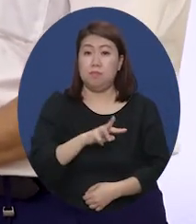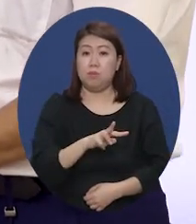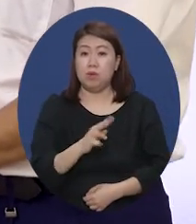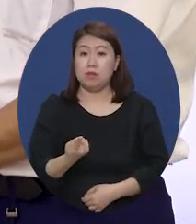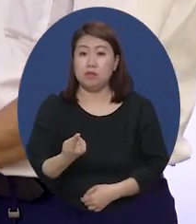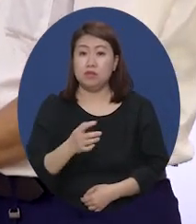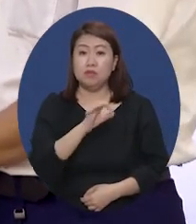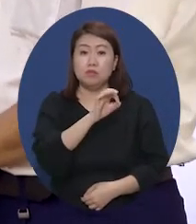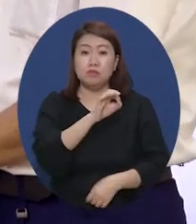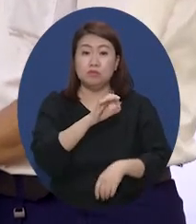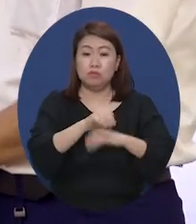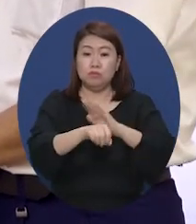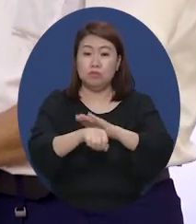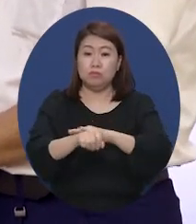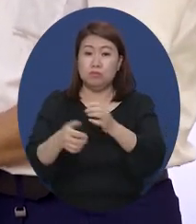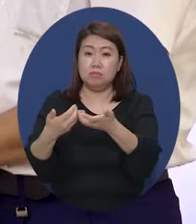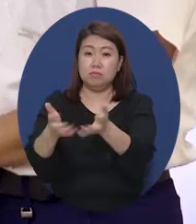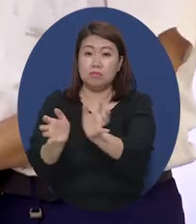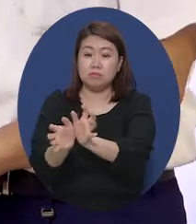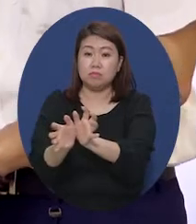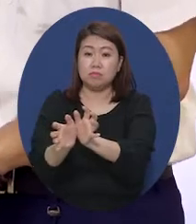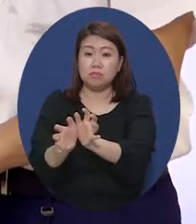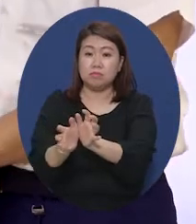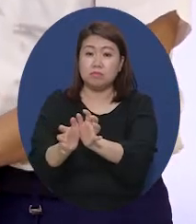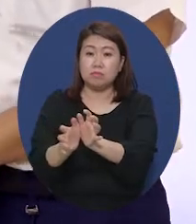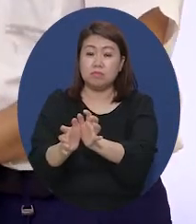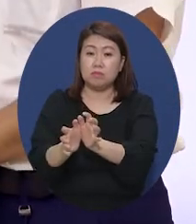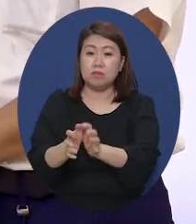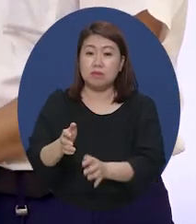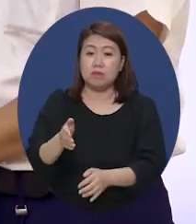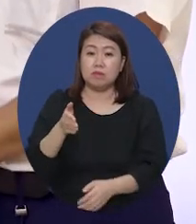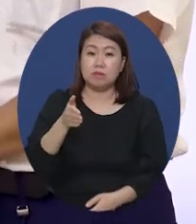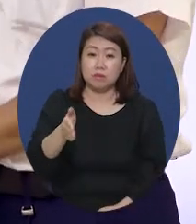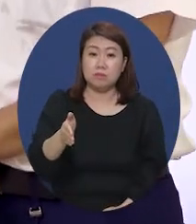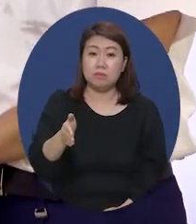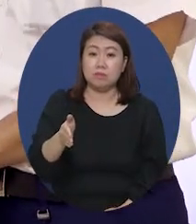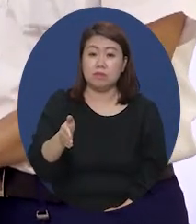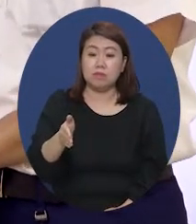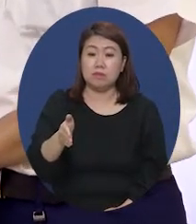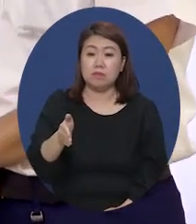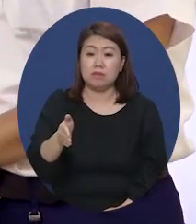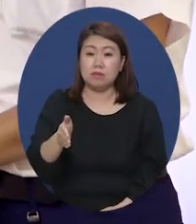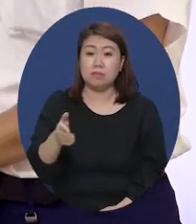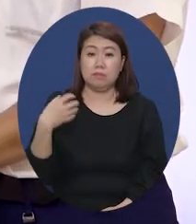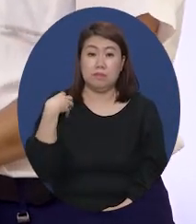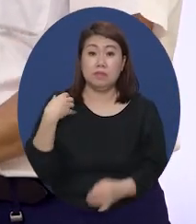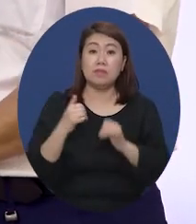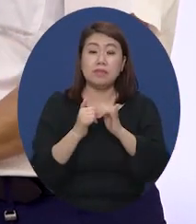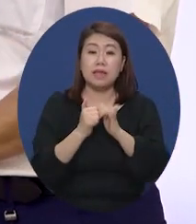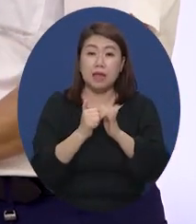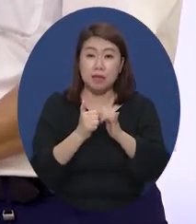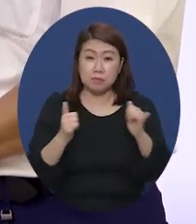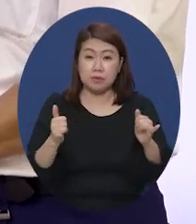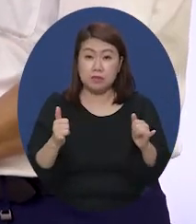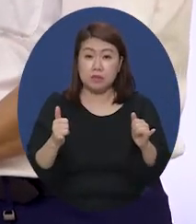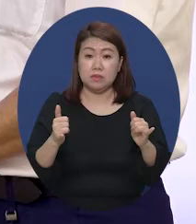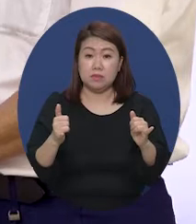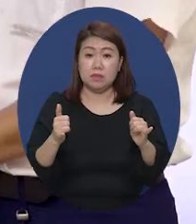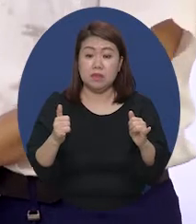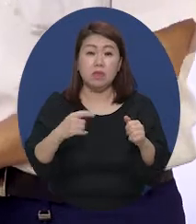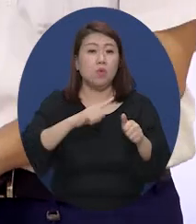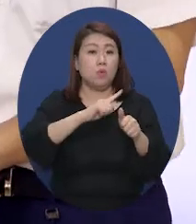노동자당이 물러나고 우파 정권이 들어서면서부터 뭐 꼭 정치적 이데올로기 차원이라고 보다는